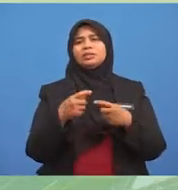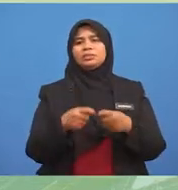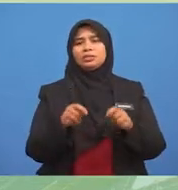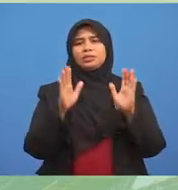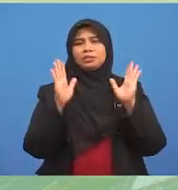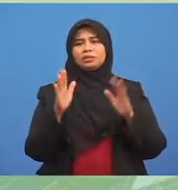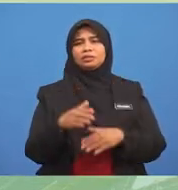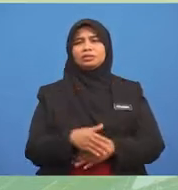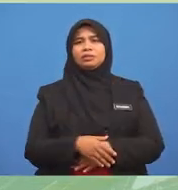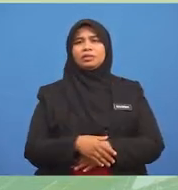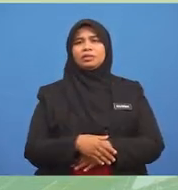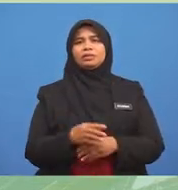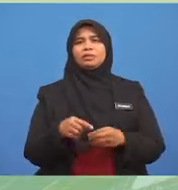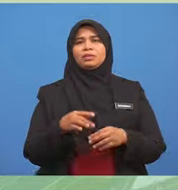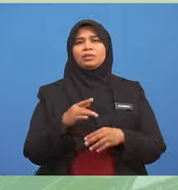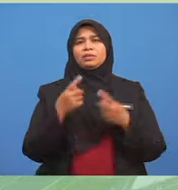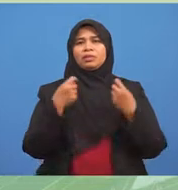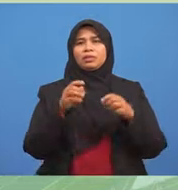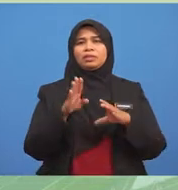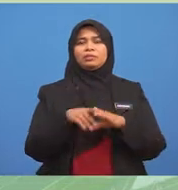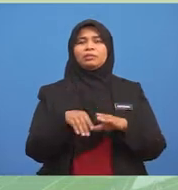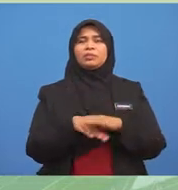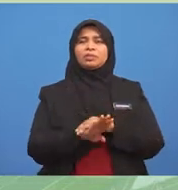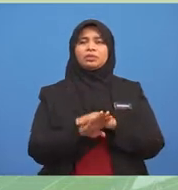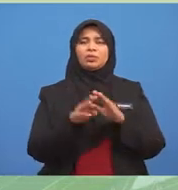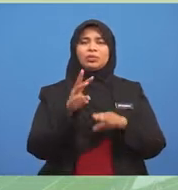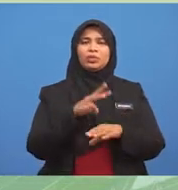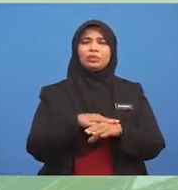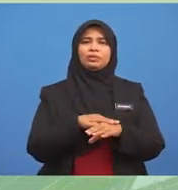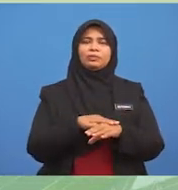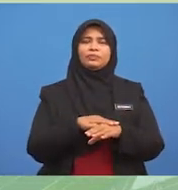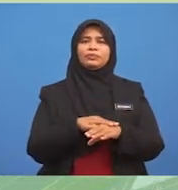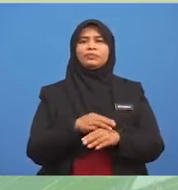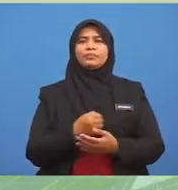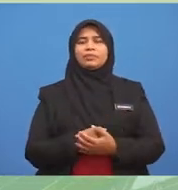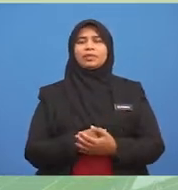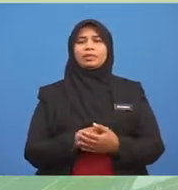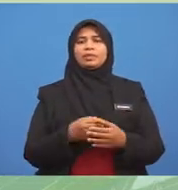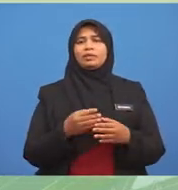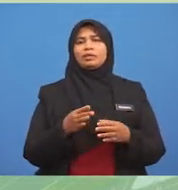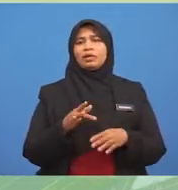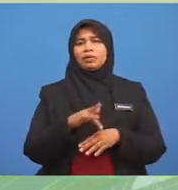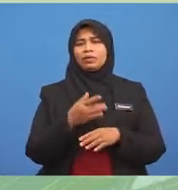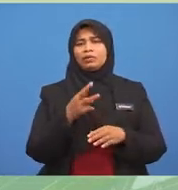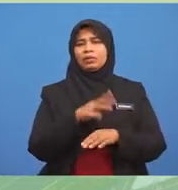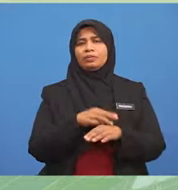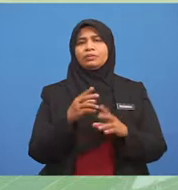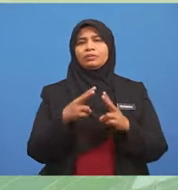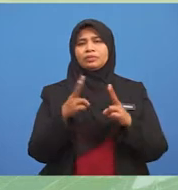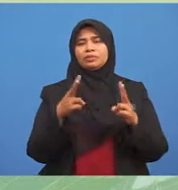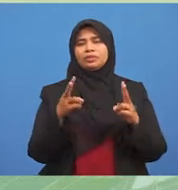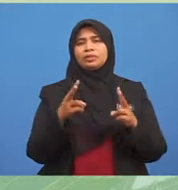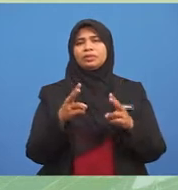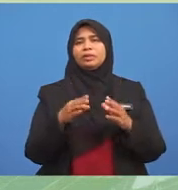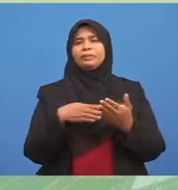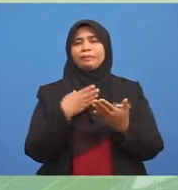masuk waktu. Awal waktu sesuatu solat merupakan waktu yang paling afdal dalam melaksanakan solat tersebut. Dengan